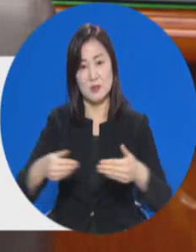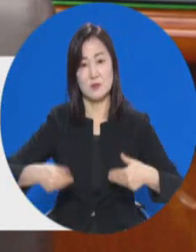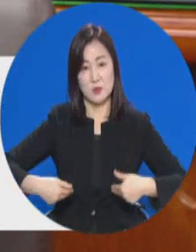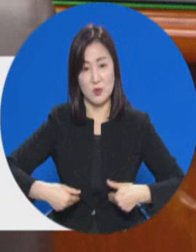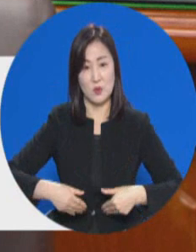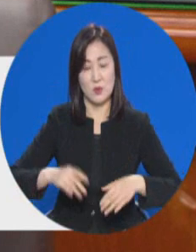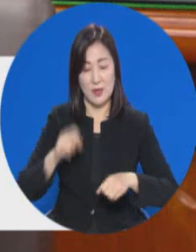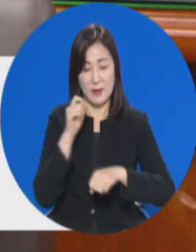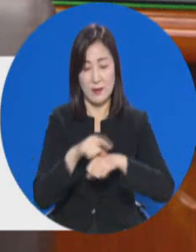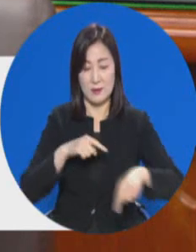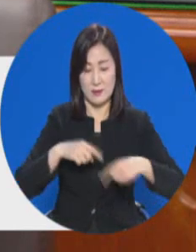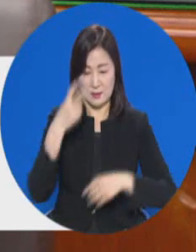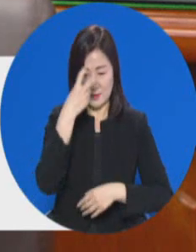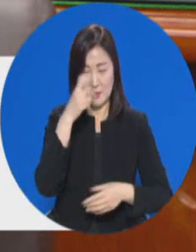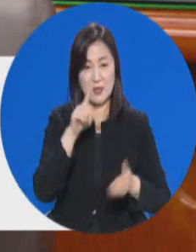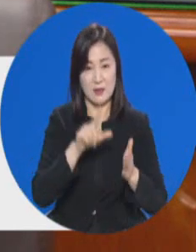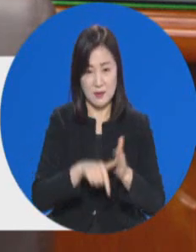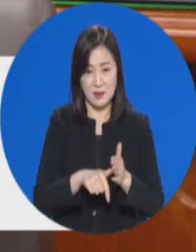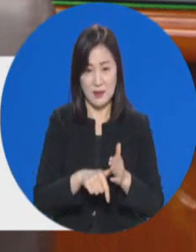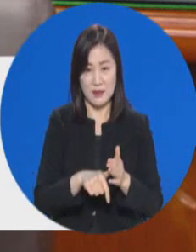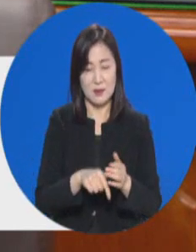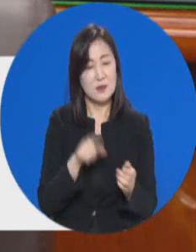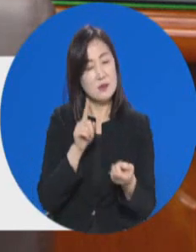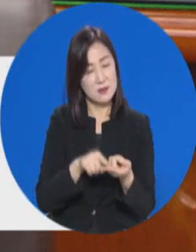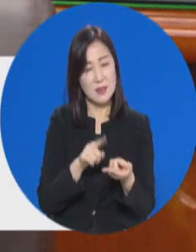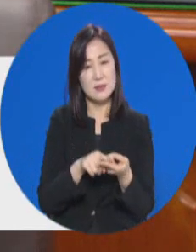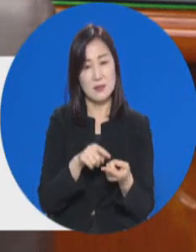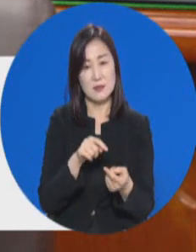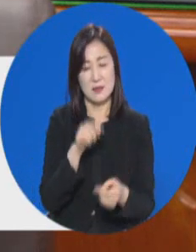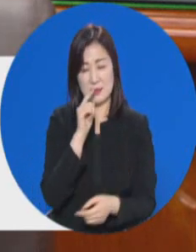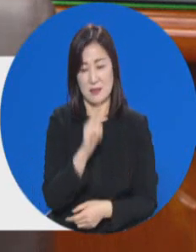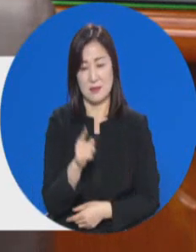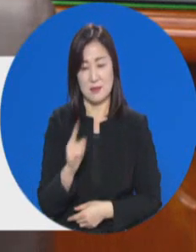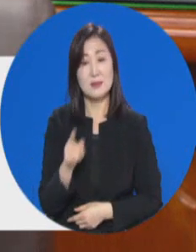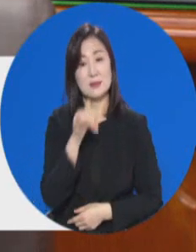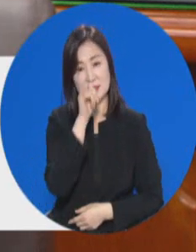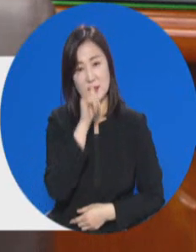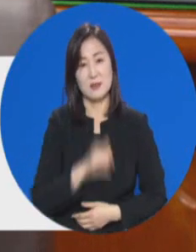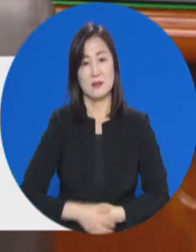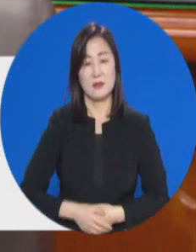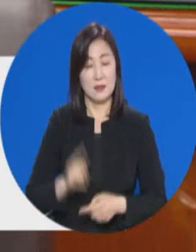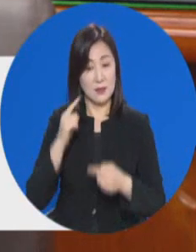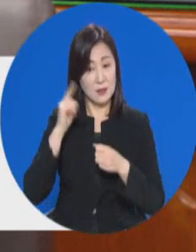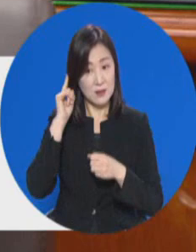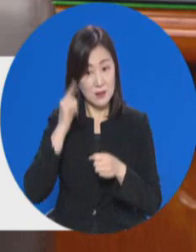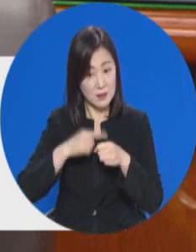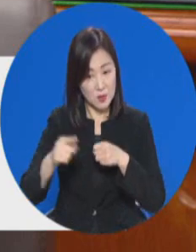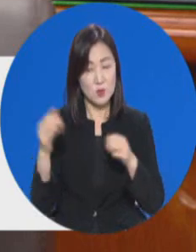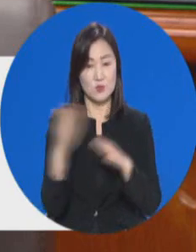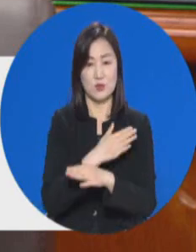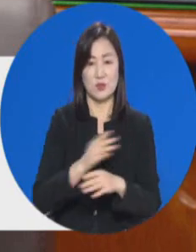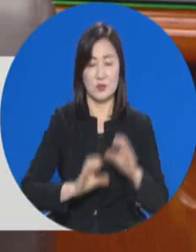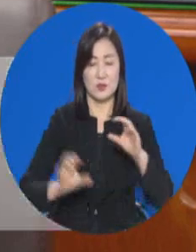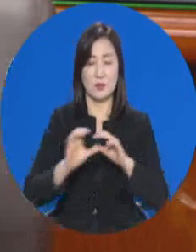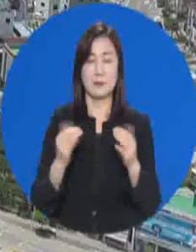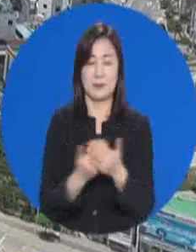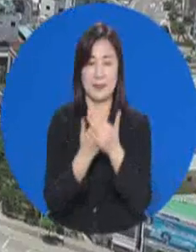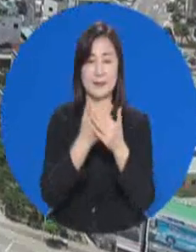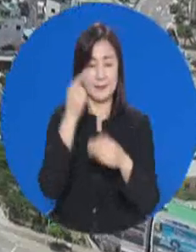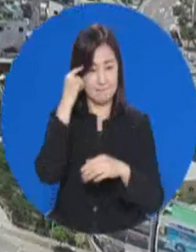이번 행정사무감사에도 그 부분에 대해서 지적을 해서 아마 내년부터 좀 더 나아질 걸로 이렇게 판단하고